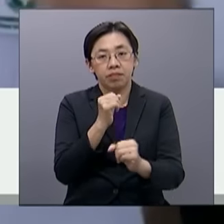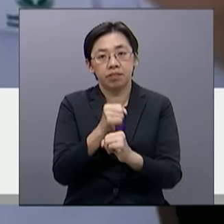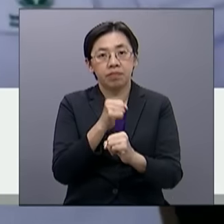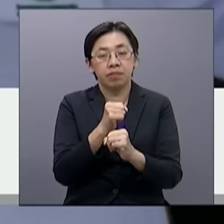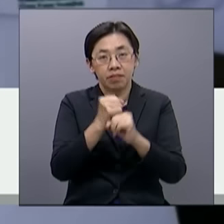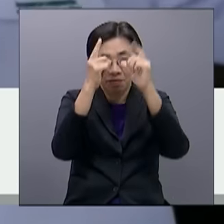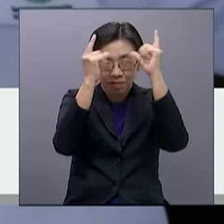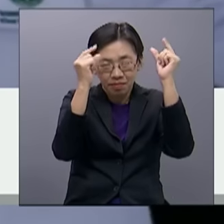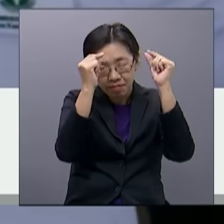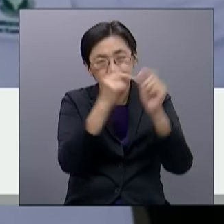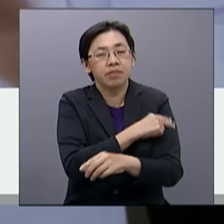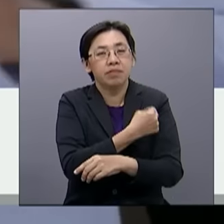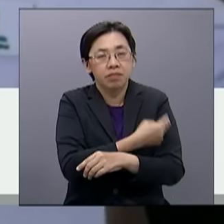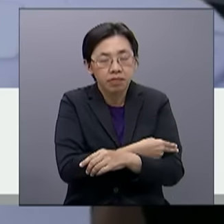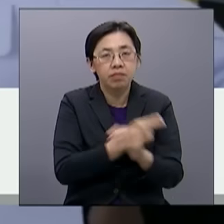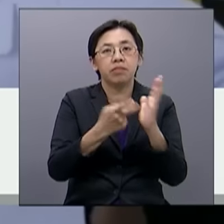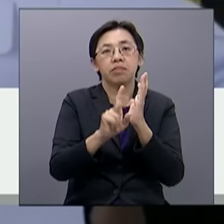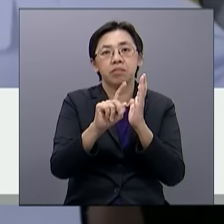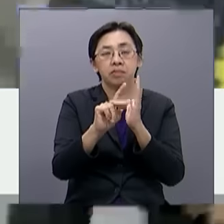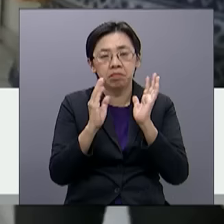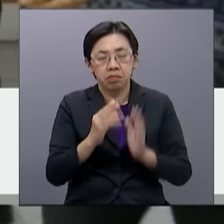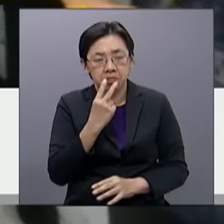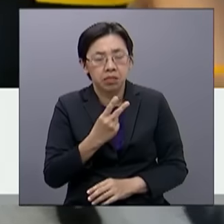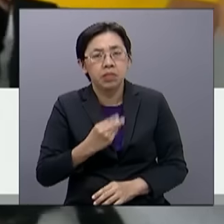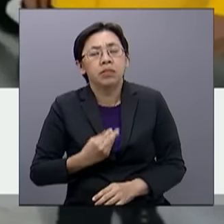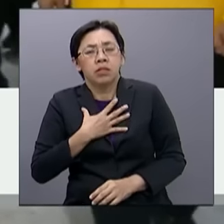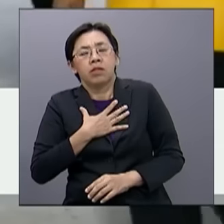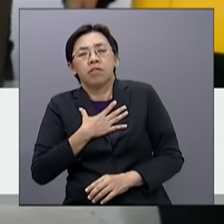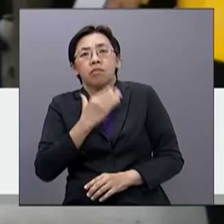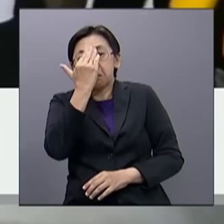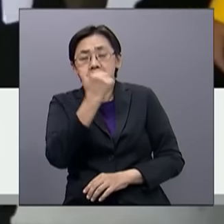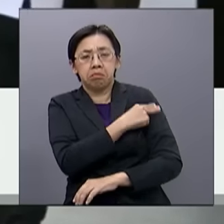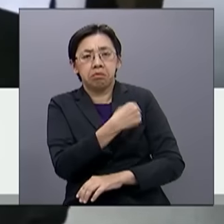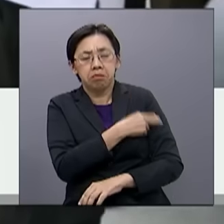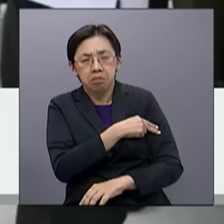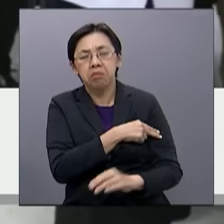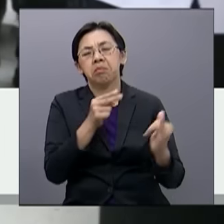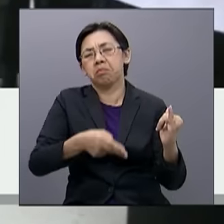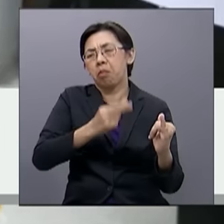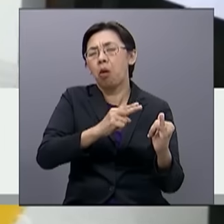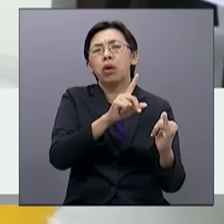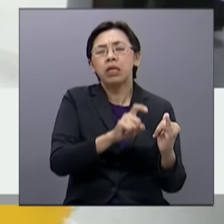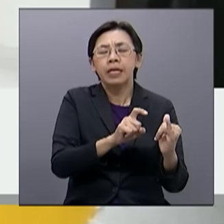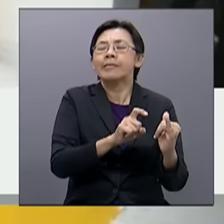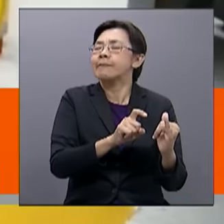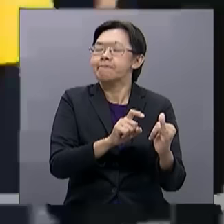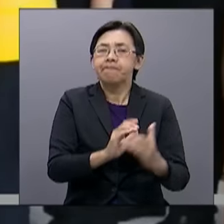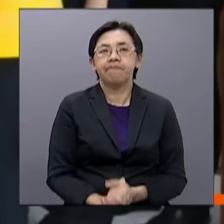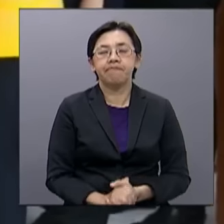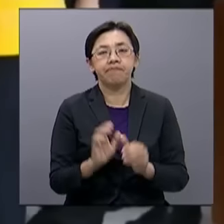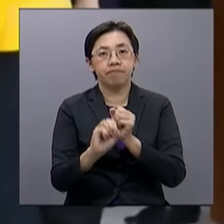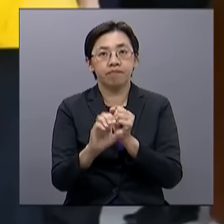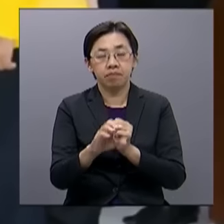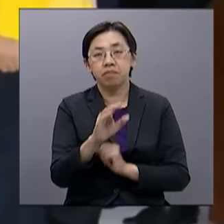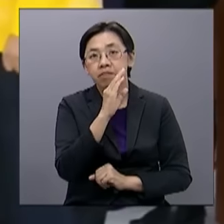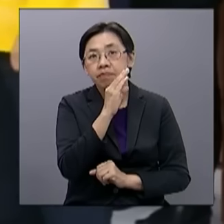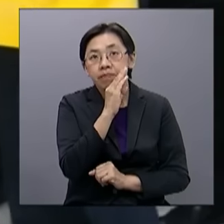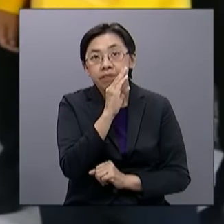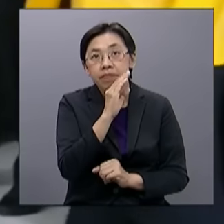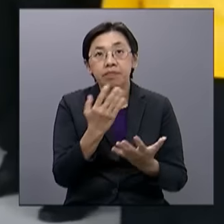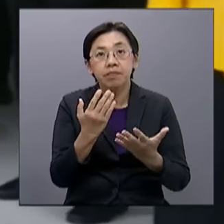การณ์ที่เกิดขึ้นถือเป็นเหตุสะเทือนขวัญไม่ควรเกิดขึ้นในโรงพยาบาลนอกจากนี้ได้ให้คำแนะนำว่ากรณีที่เป็น